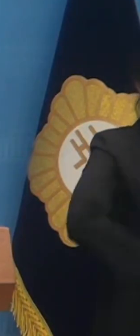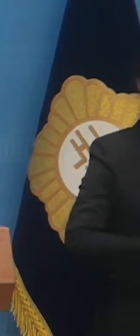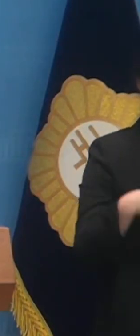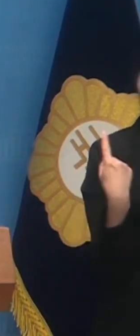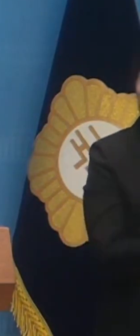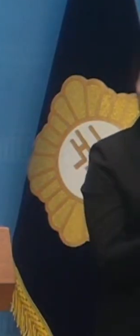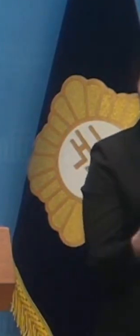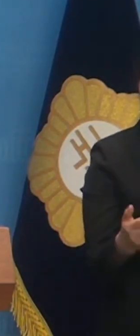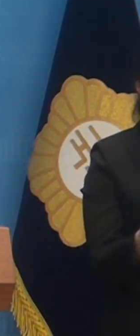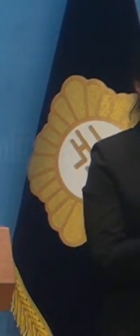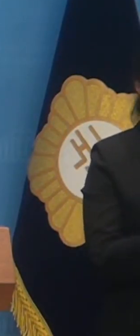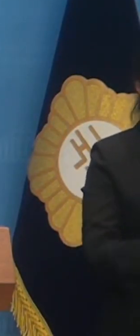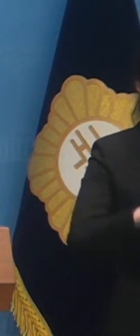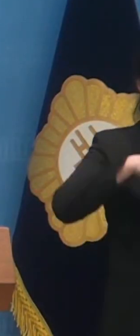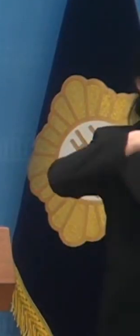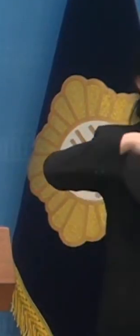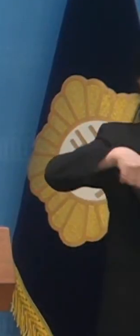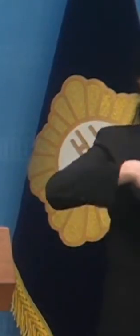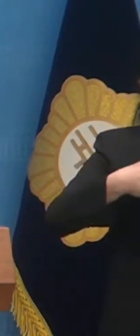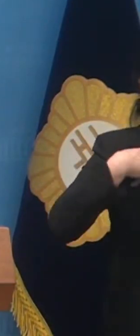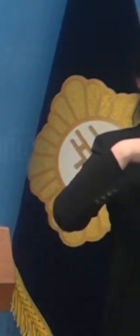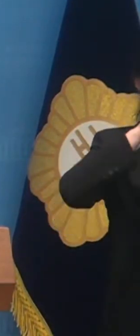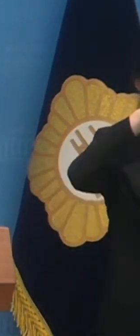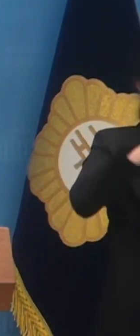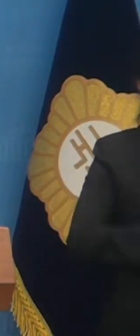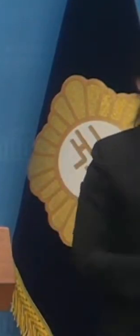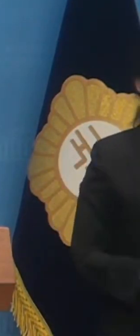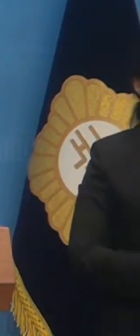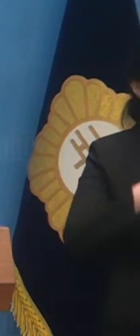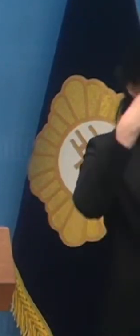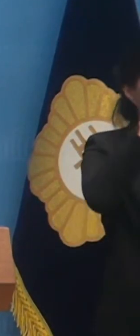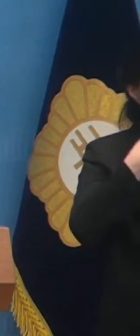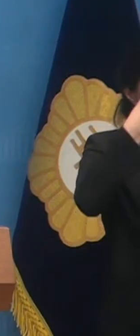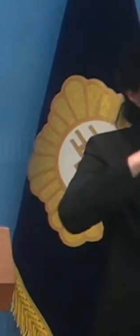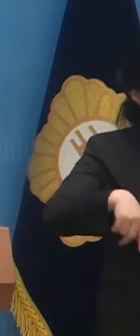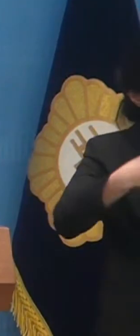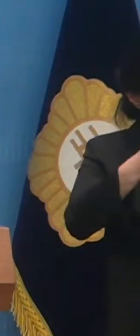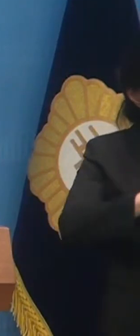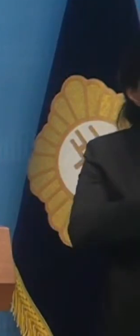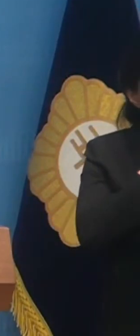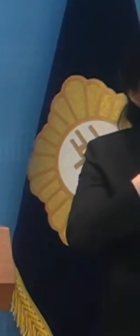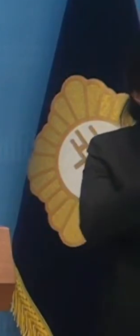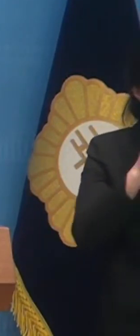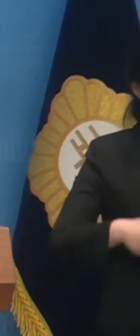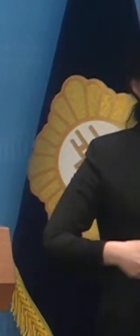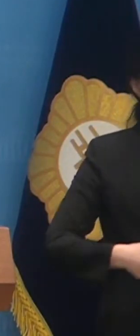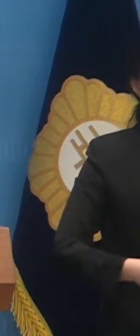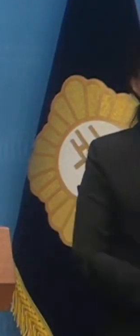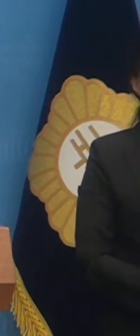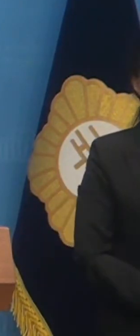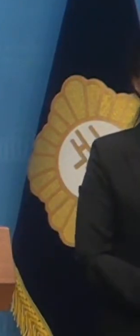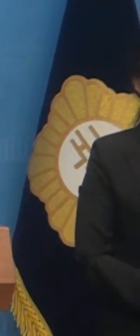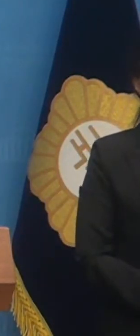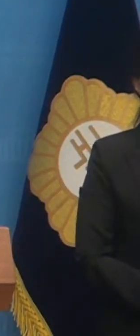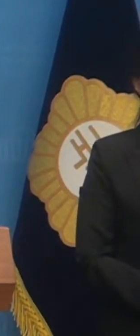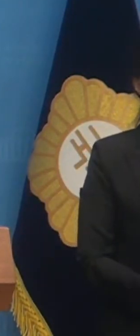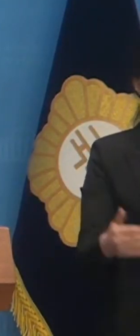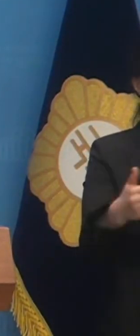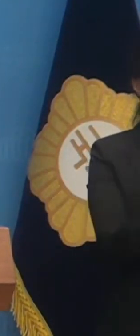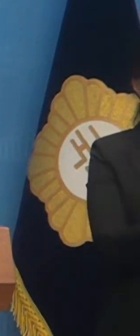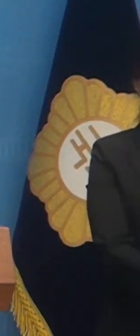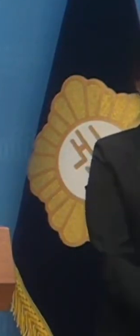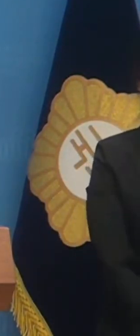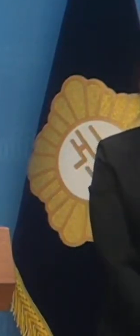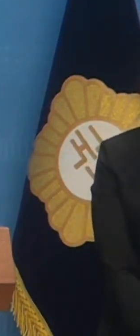자는 사정기관을 지휘할 주체가 아니라 수사의 대상이 되어야 할 것입니다.